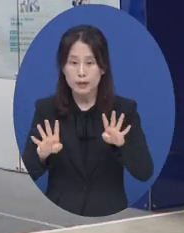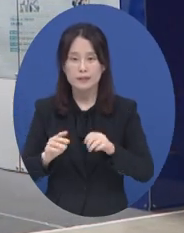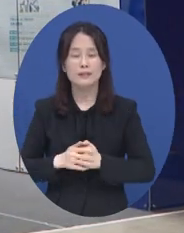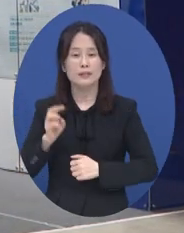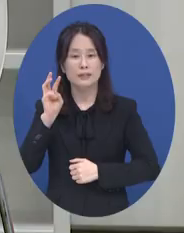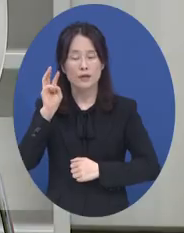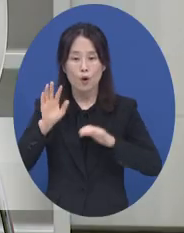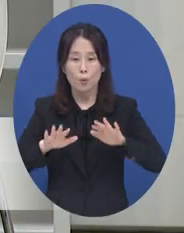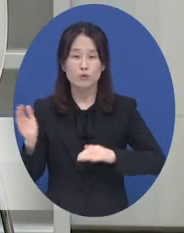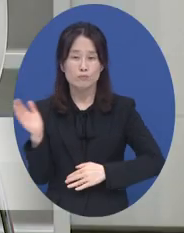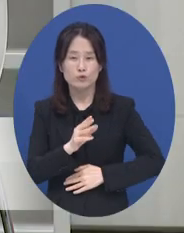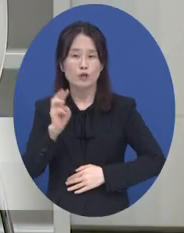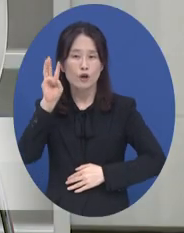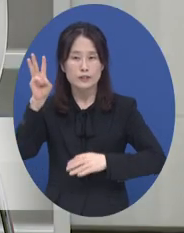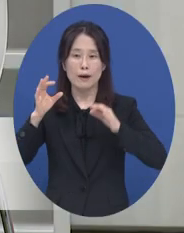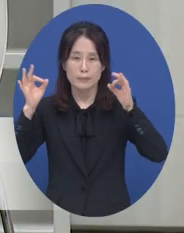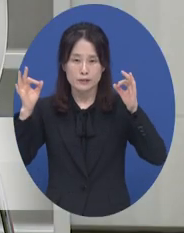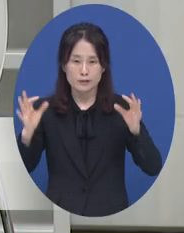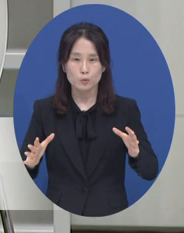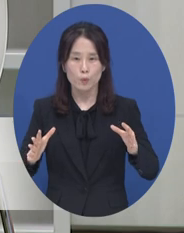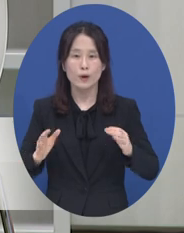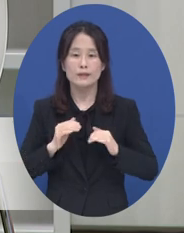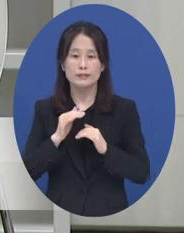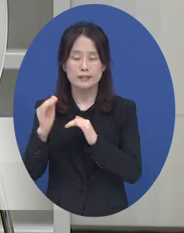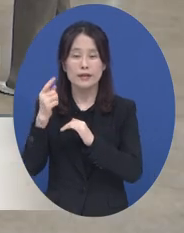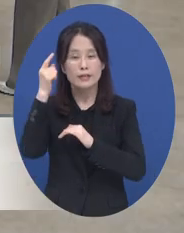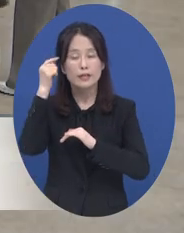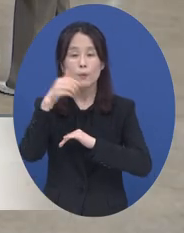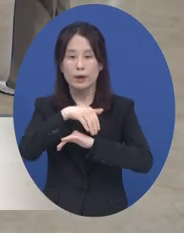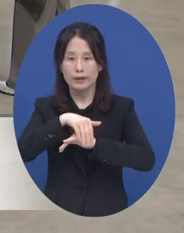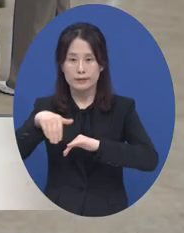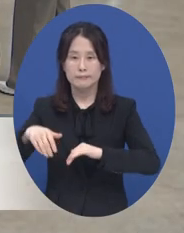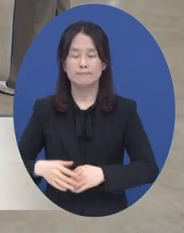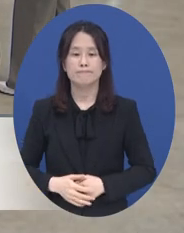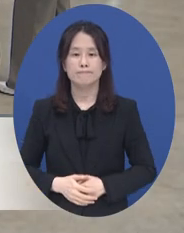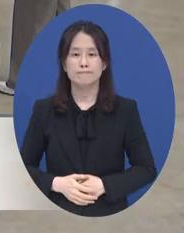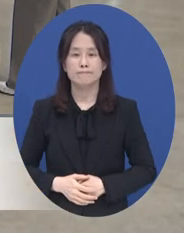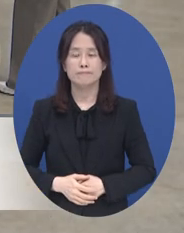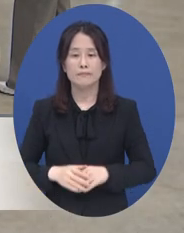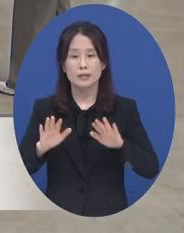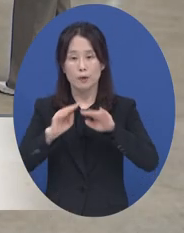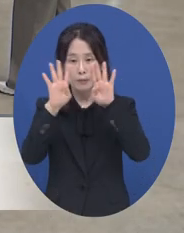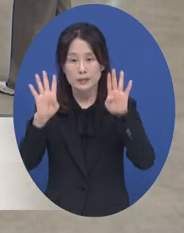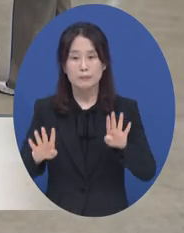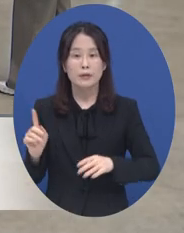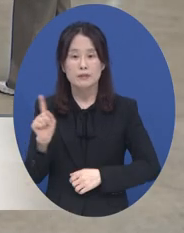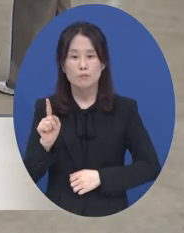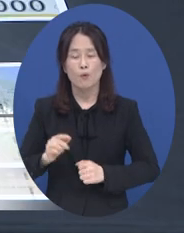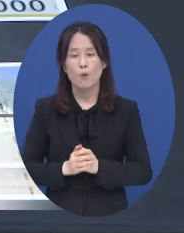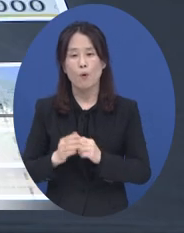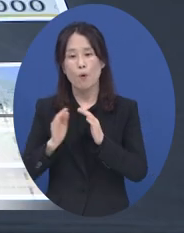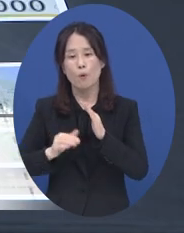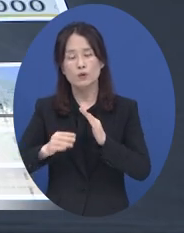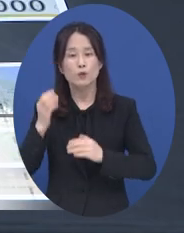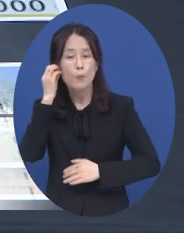28일 오늘부터 오는 30일까지 사흘간 진행될 예정. 이번 박람회는 공식